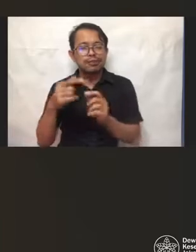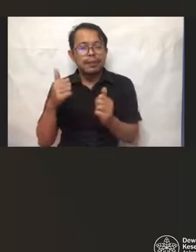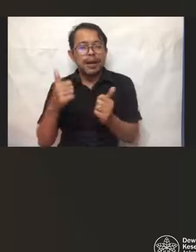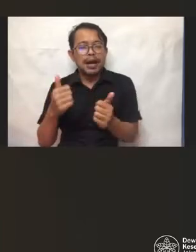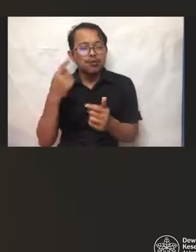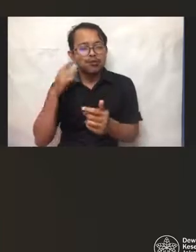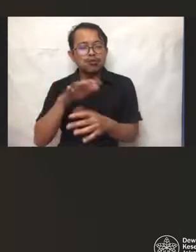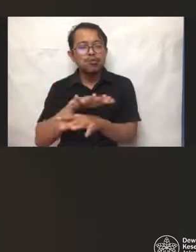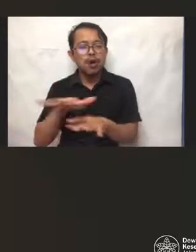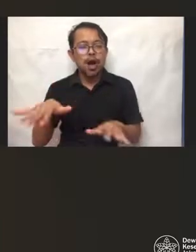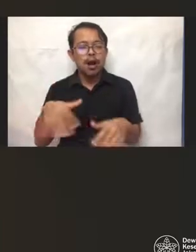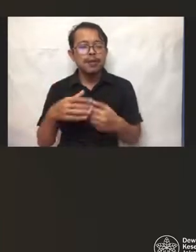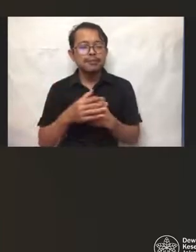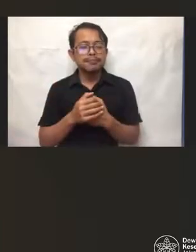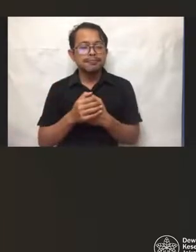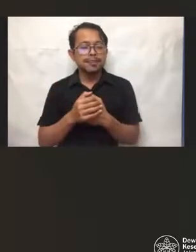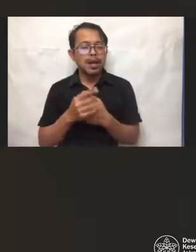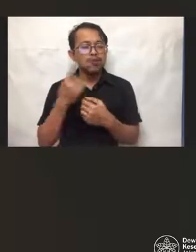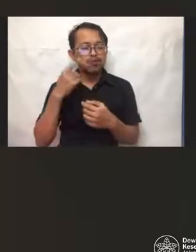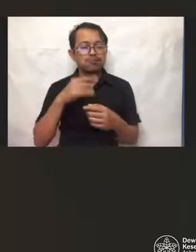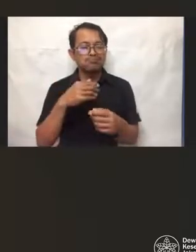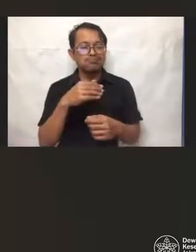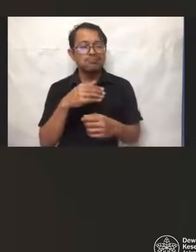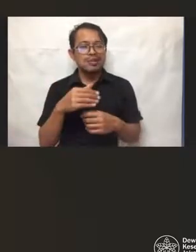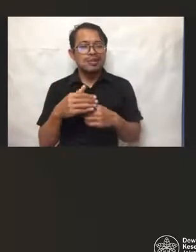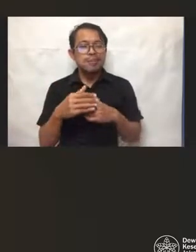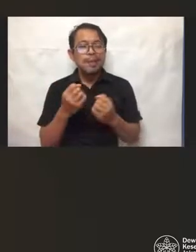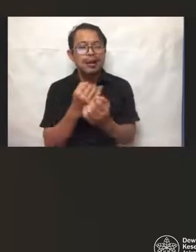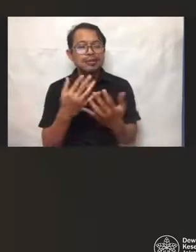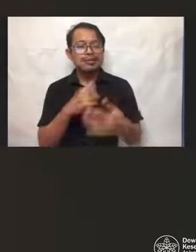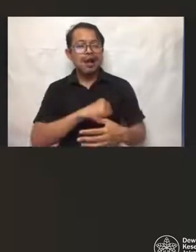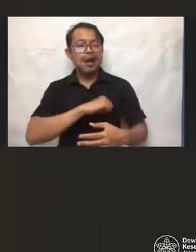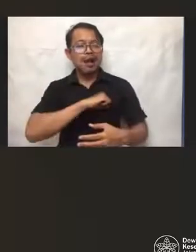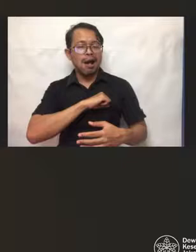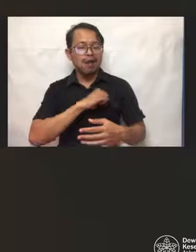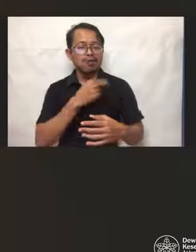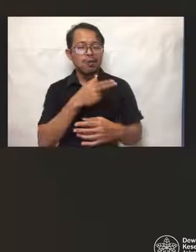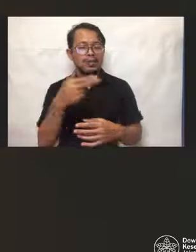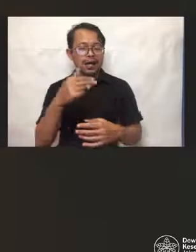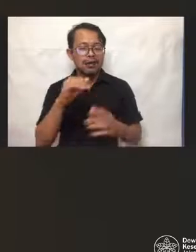untuk kemajuan bangsa dan negara Indonesia. Terima kasih.